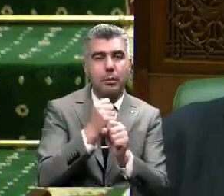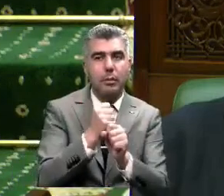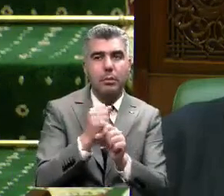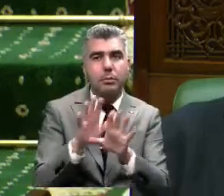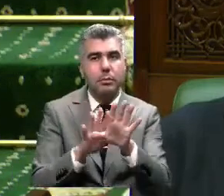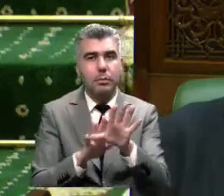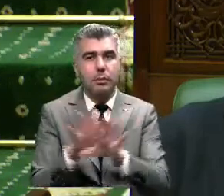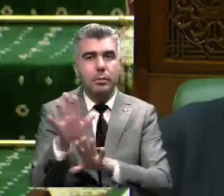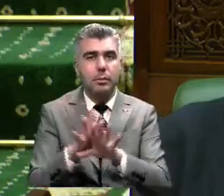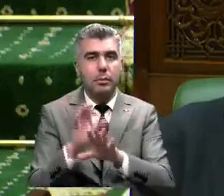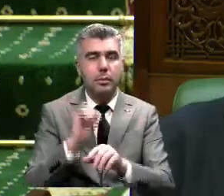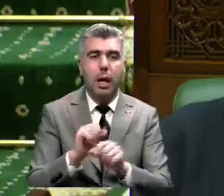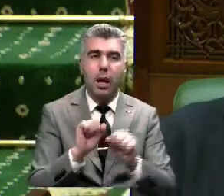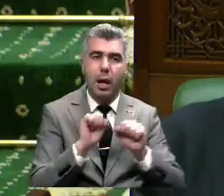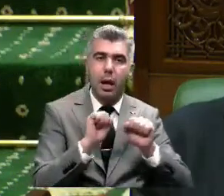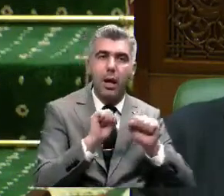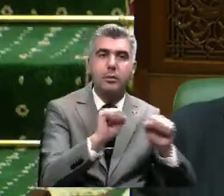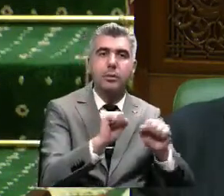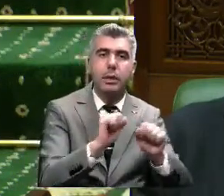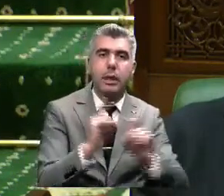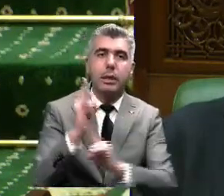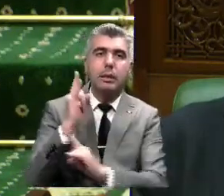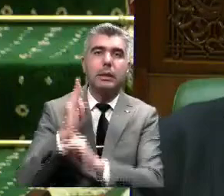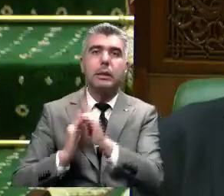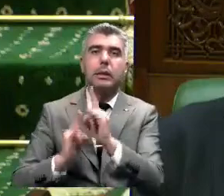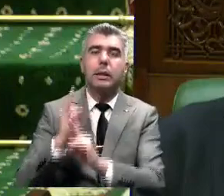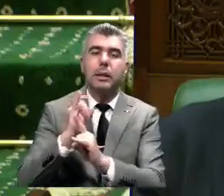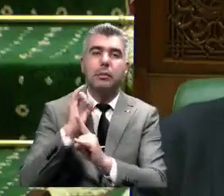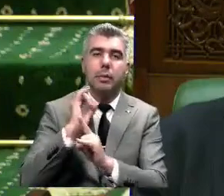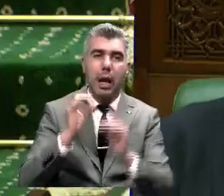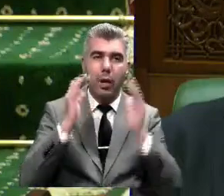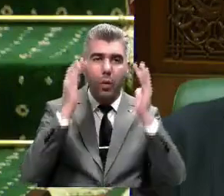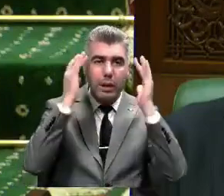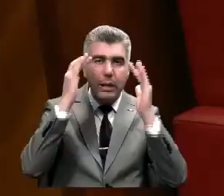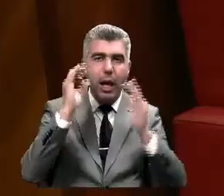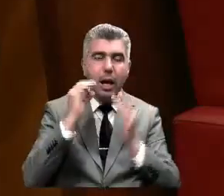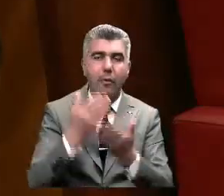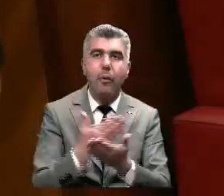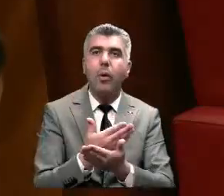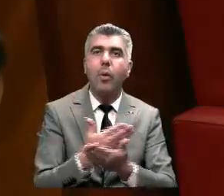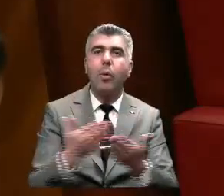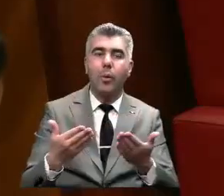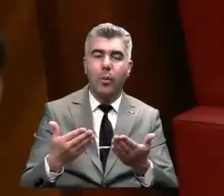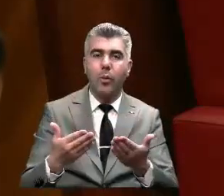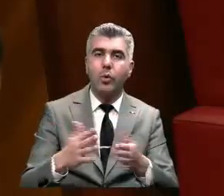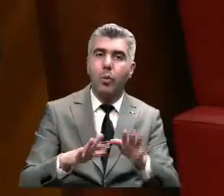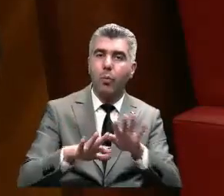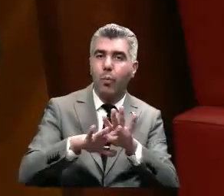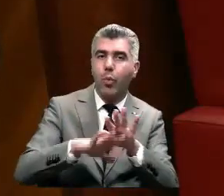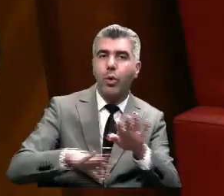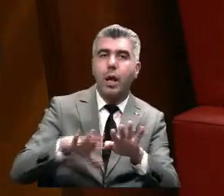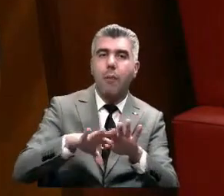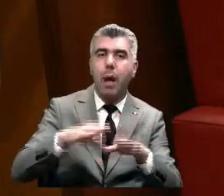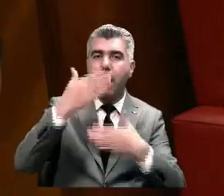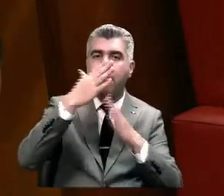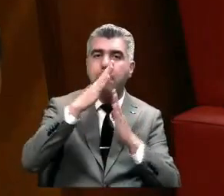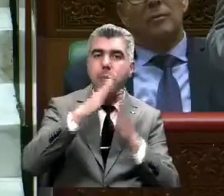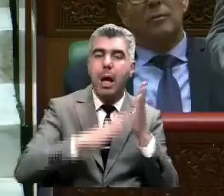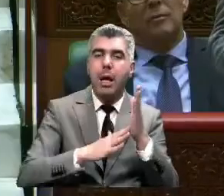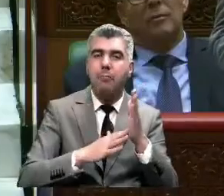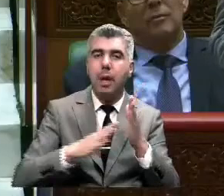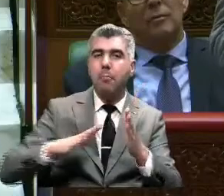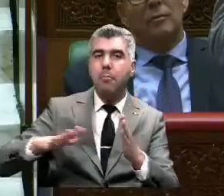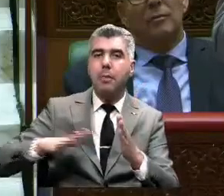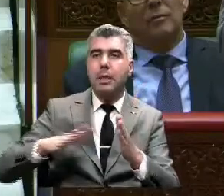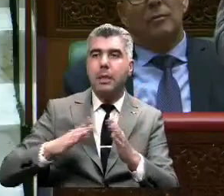الاتجاه للحفاظ على هذا الموروث الحضاري والثقافي للمجتمع المغربي وفي المدن العتيقه اللي عنده